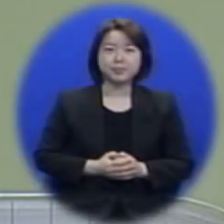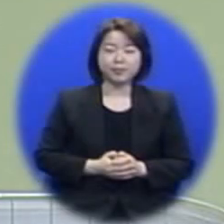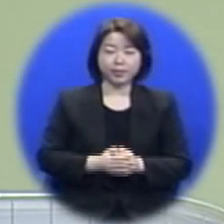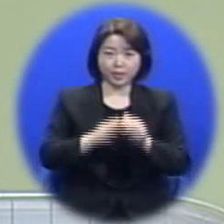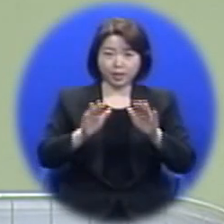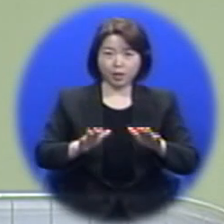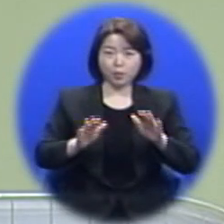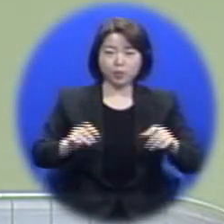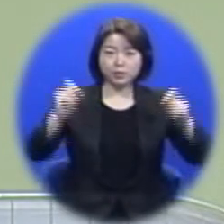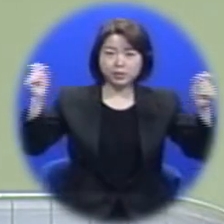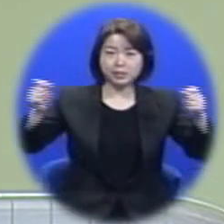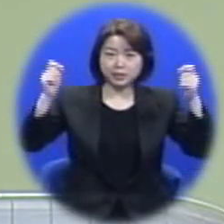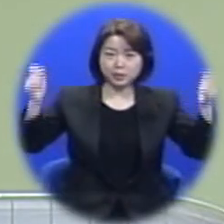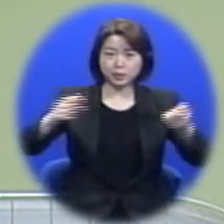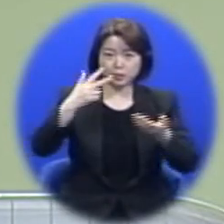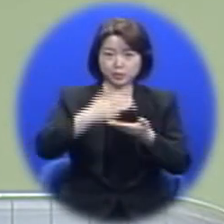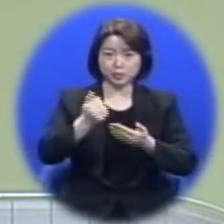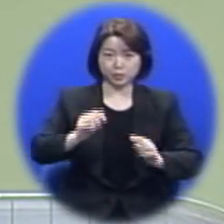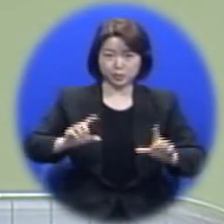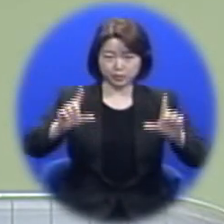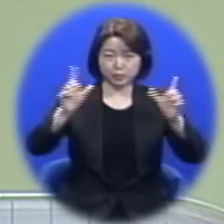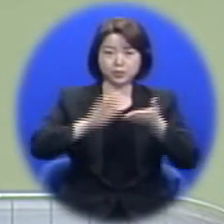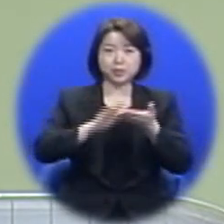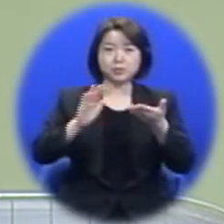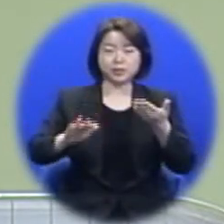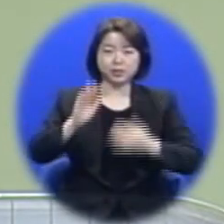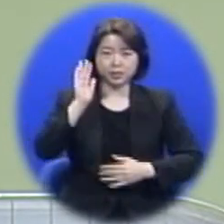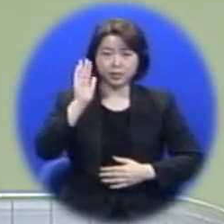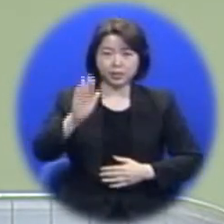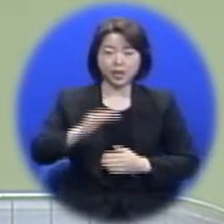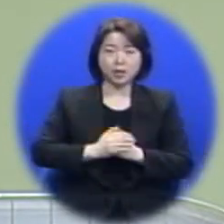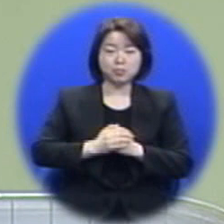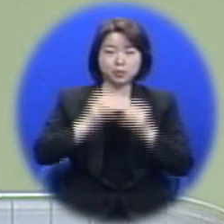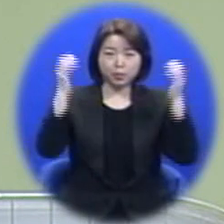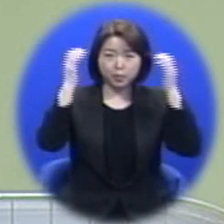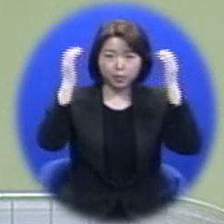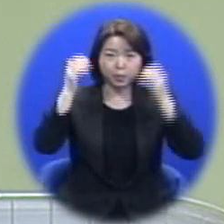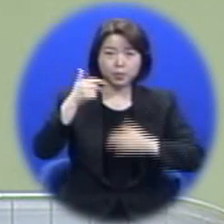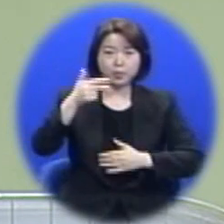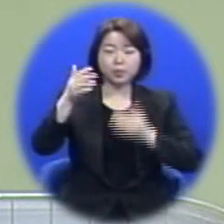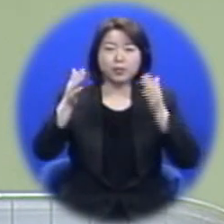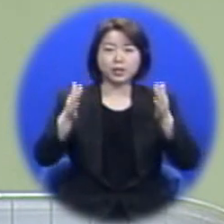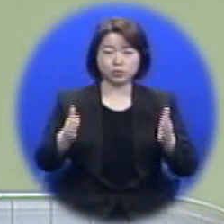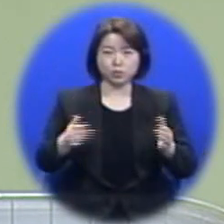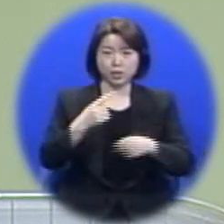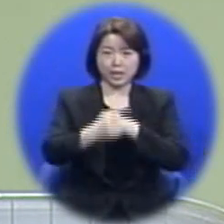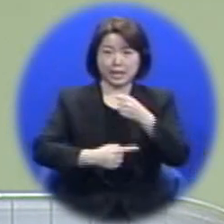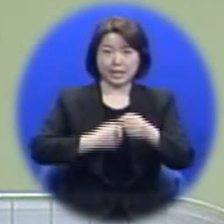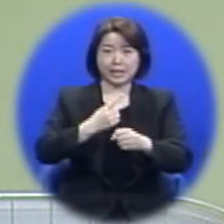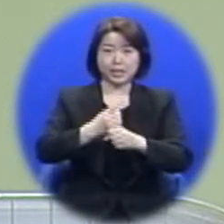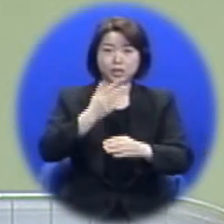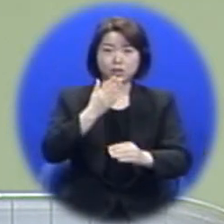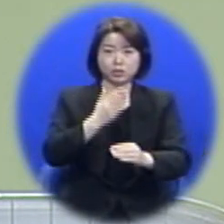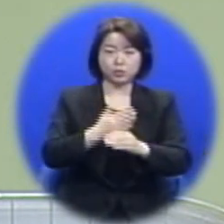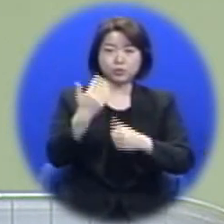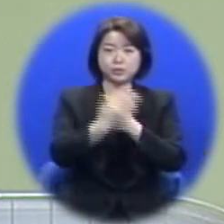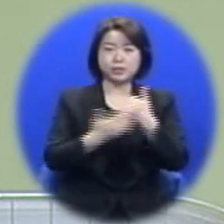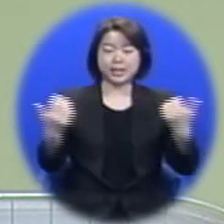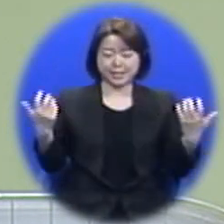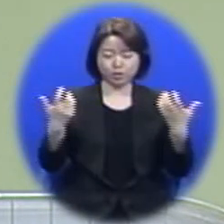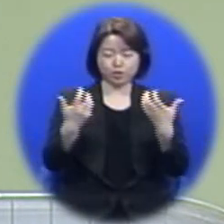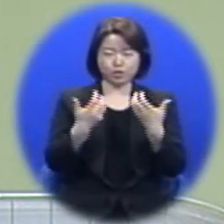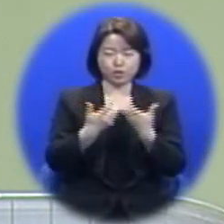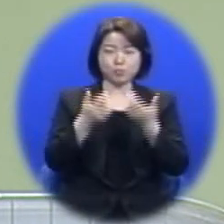오늘 종료 주 일이고 이제 고난주간 일 년 중에 가장 은혜가 충만한 주간이 이 고난